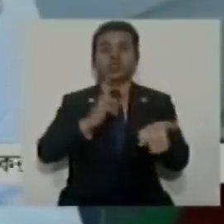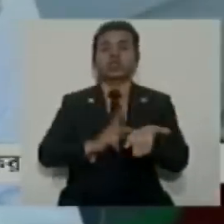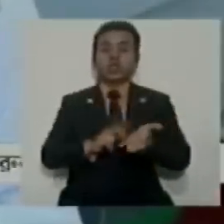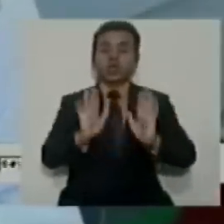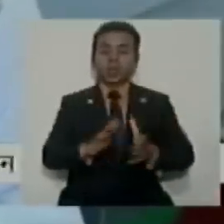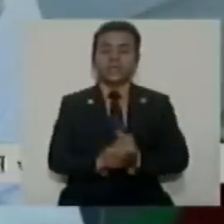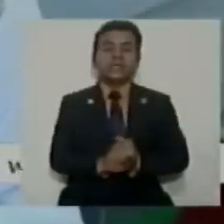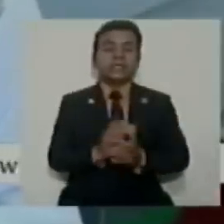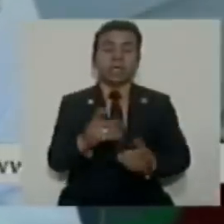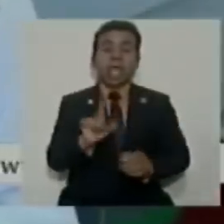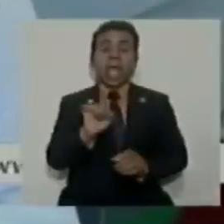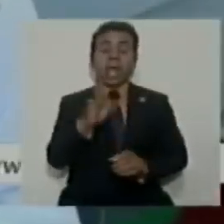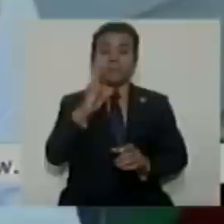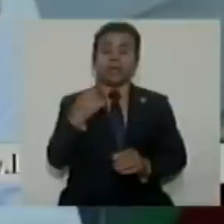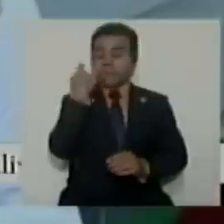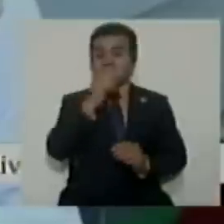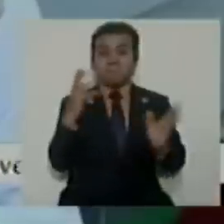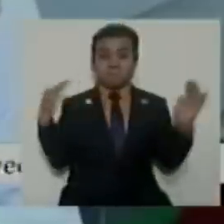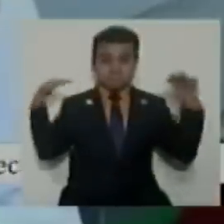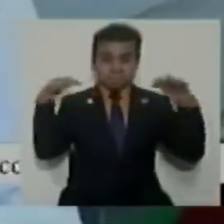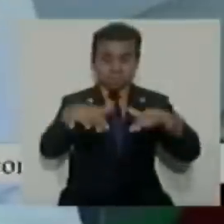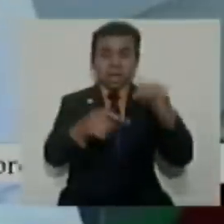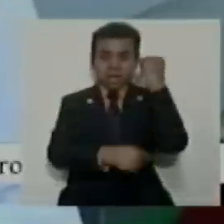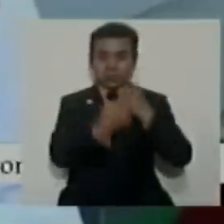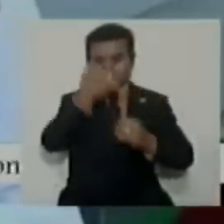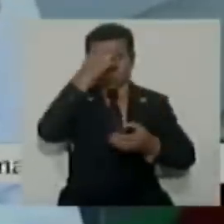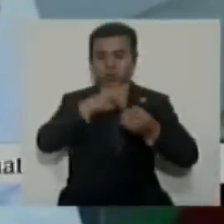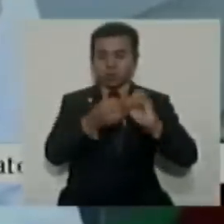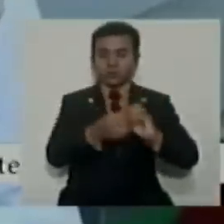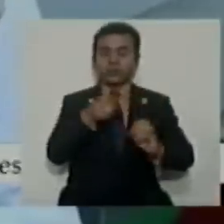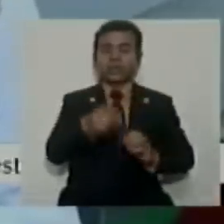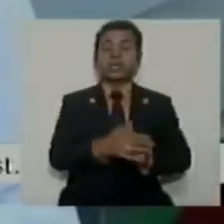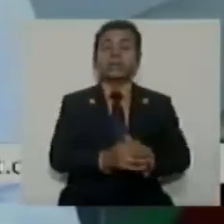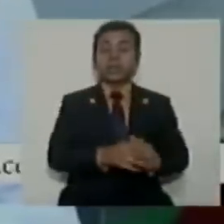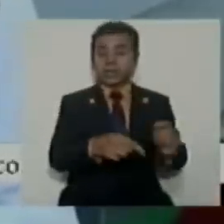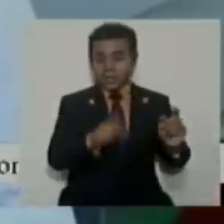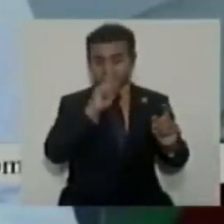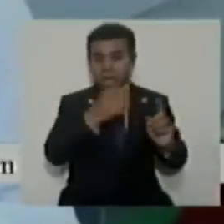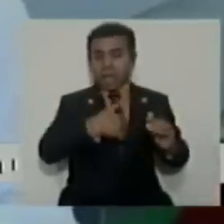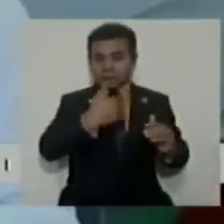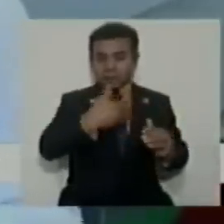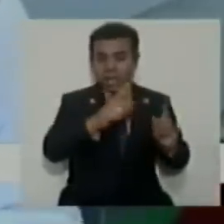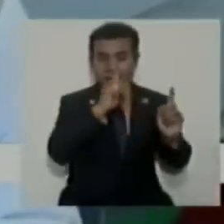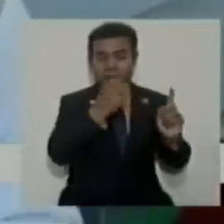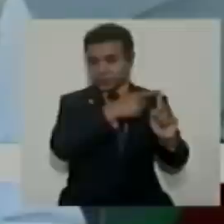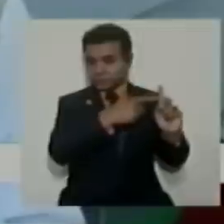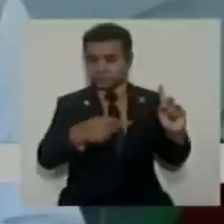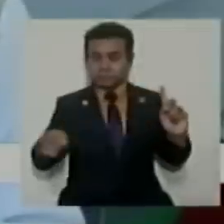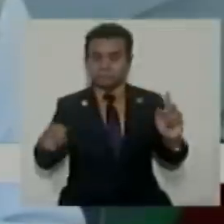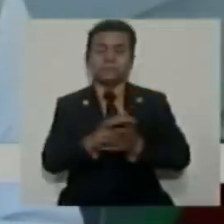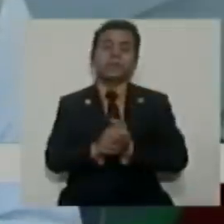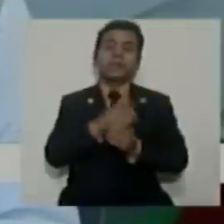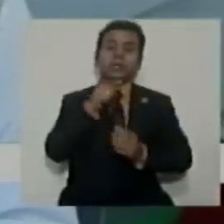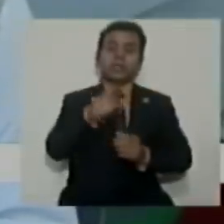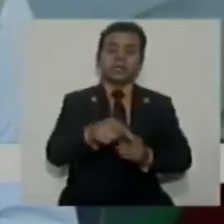এবং এরপরেও যদি লাগে তাহলে এটা এই সময়ের মধ্যে বিভিন্ন সময় এটা লাগবে। দেশের